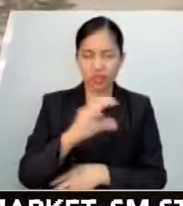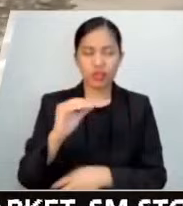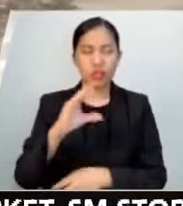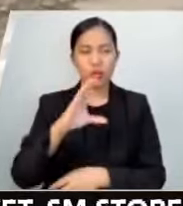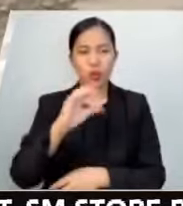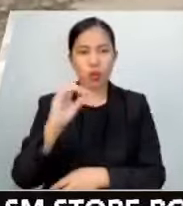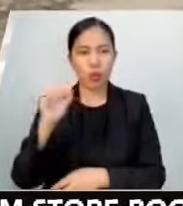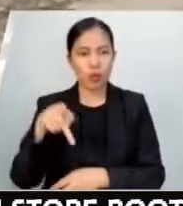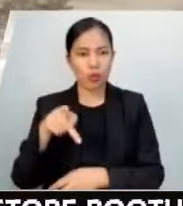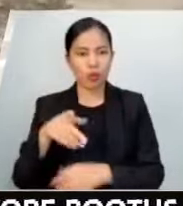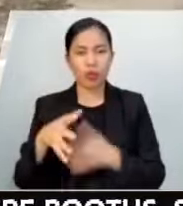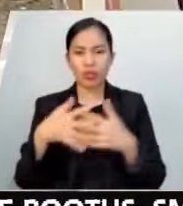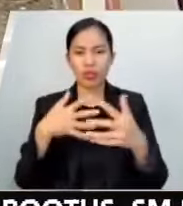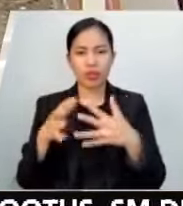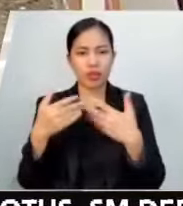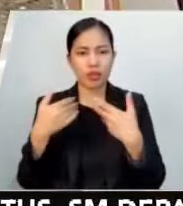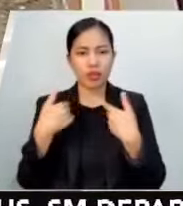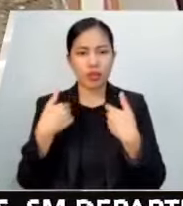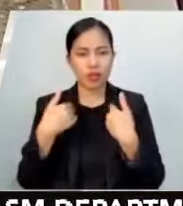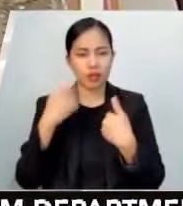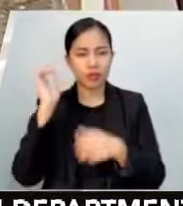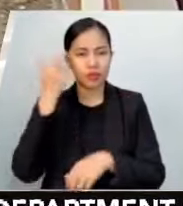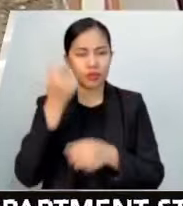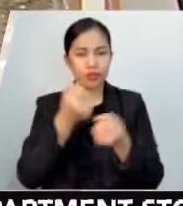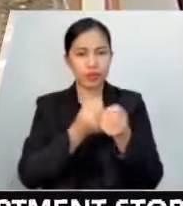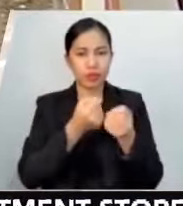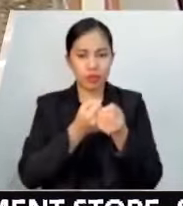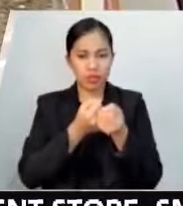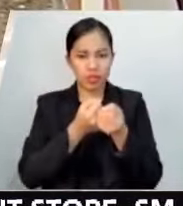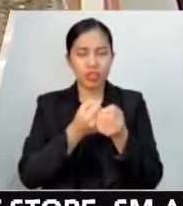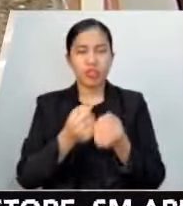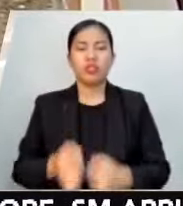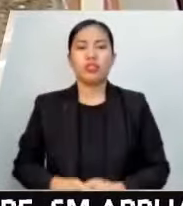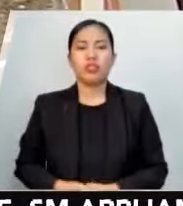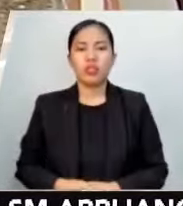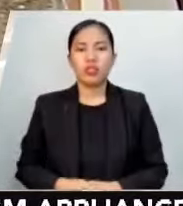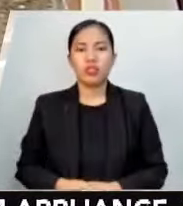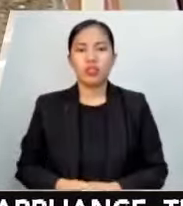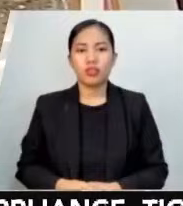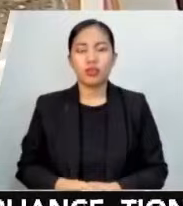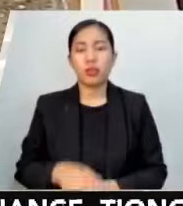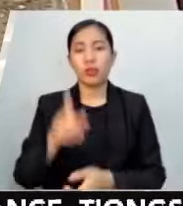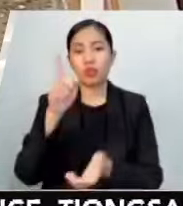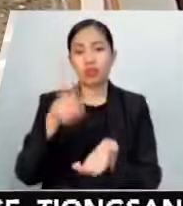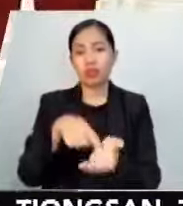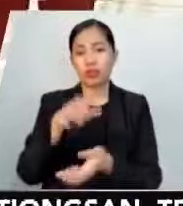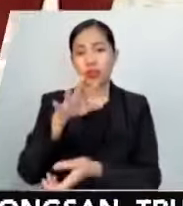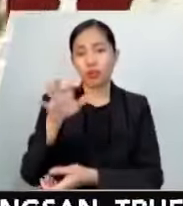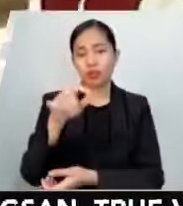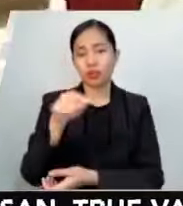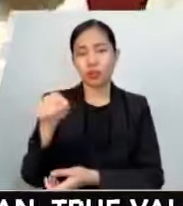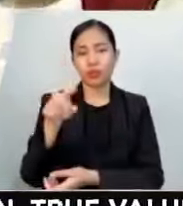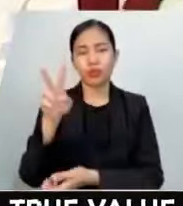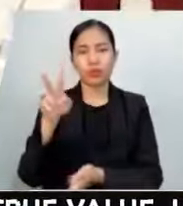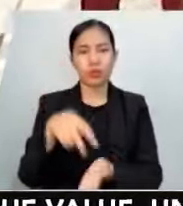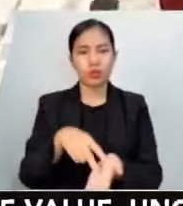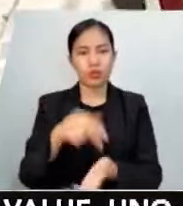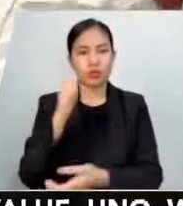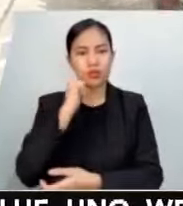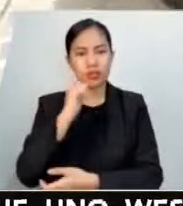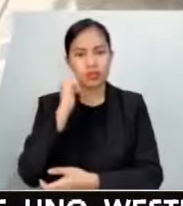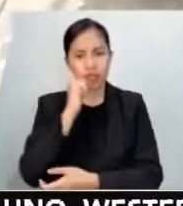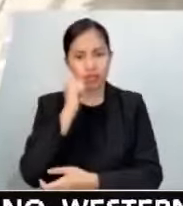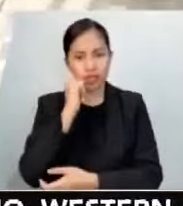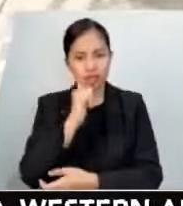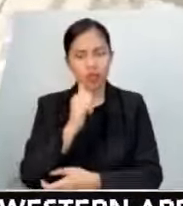sa equity o down payment ng unit mula sa gobyerno. Dagdag dyan ang nasa 1,500 hanggang 2,000 pesos na gustong maiuwi ng tsuper